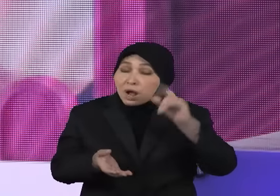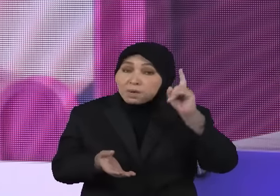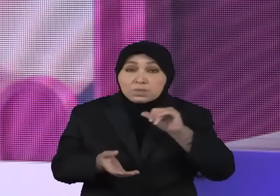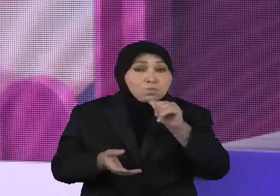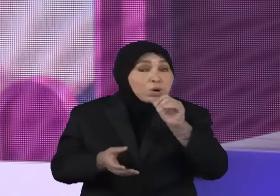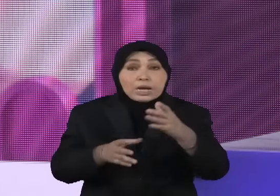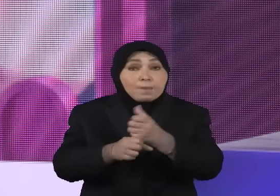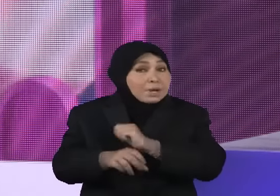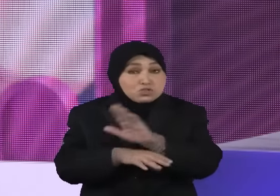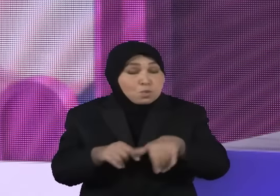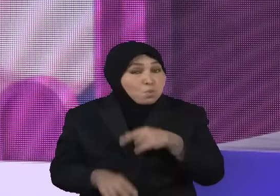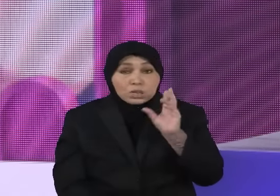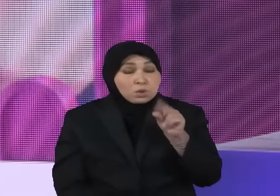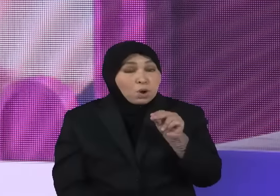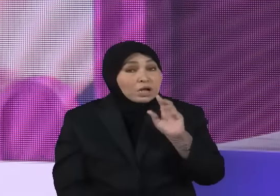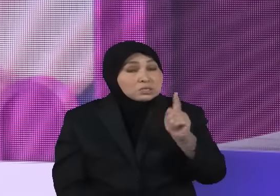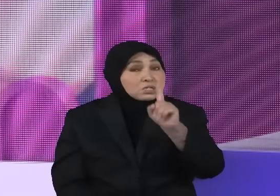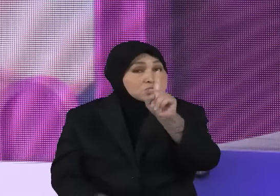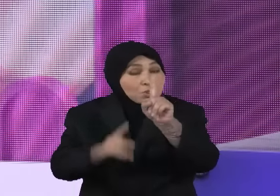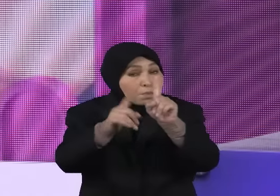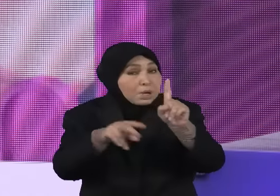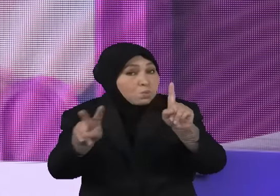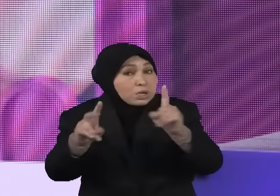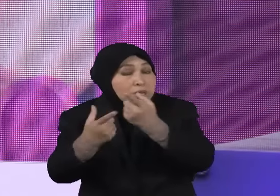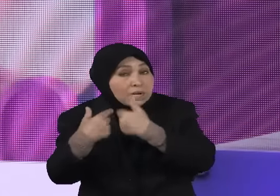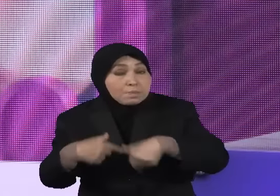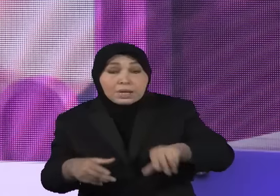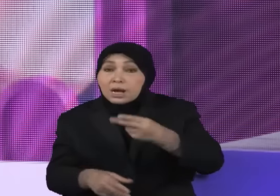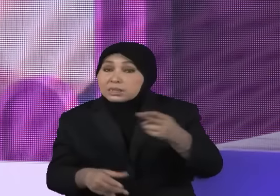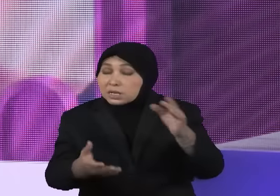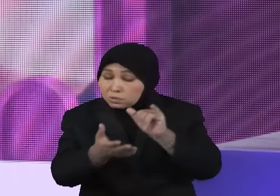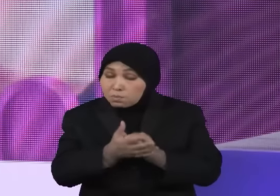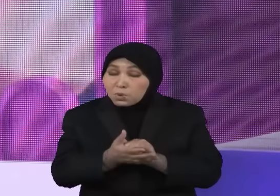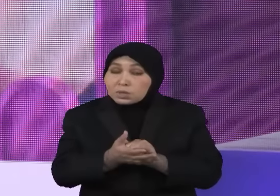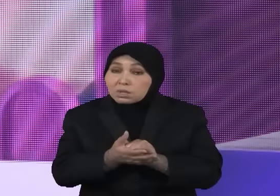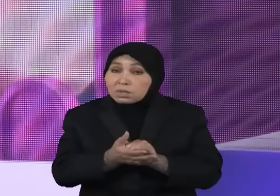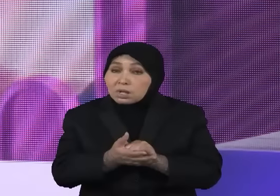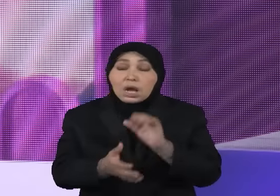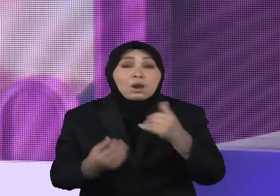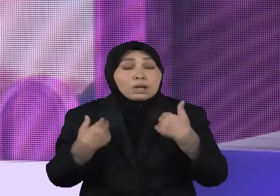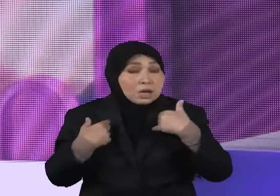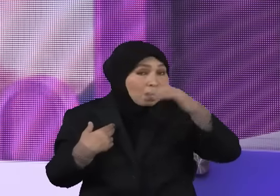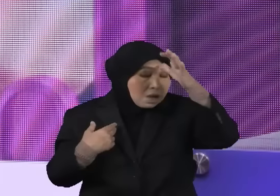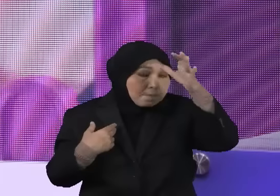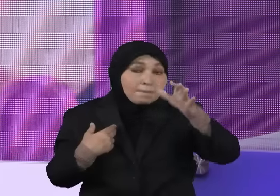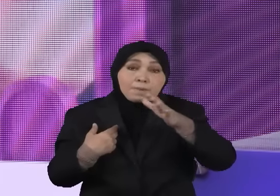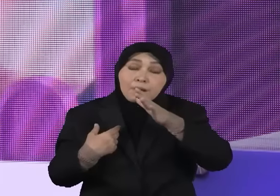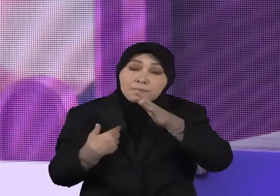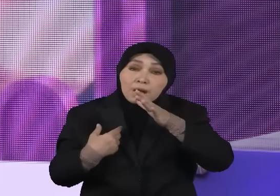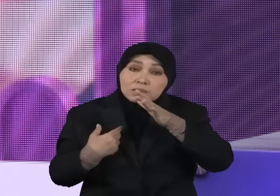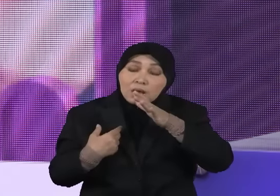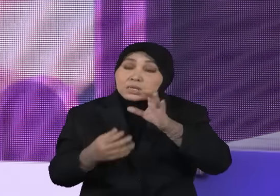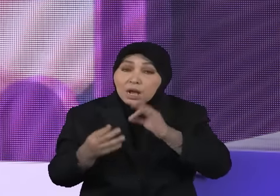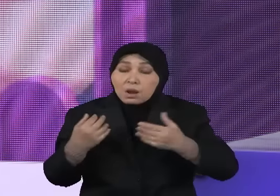dia dapat semua Ustaz ya. Nah, dia dapat hanya setengah sahaja daripada harta, itu pun kalau ada ayah, ada ibu, dan kemudian